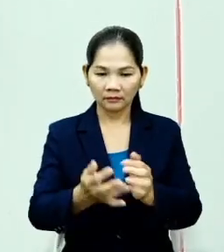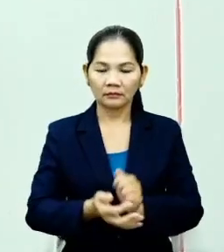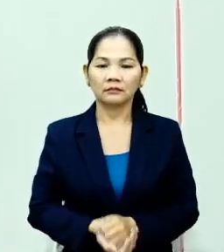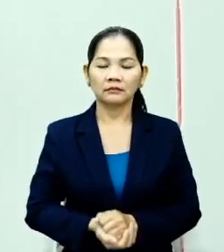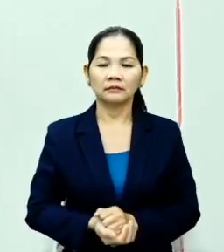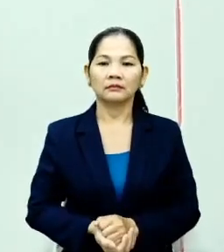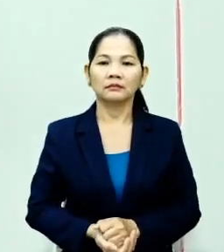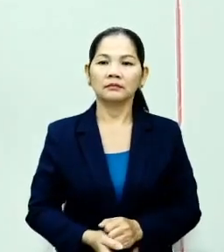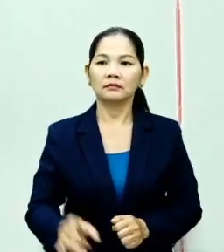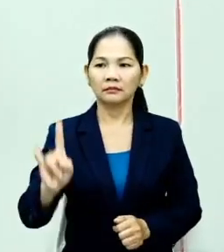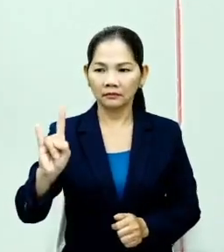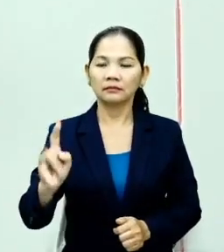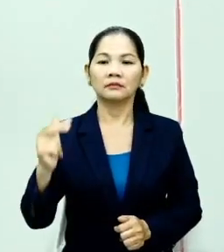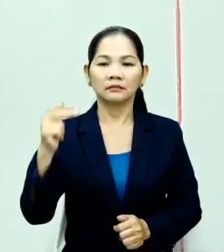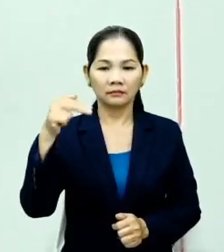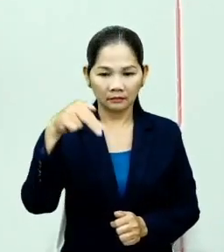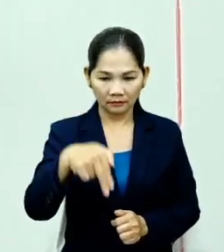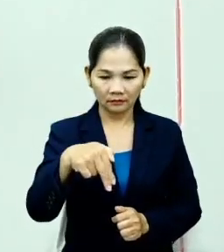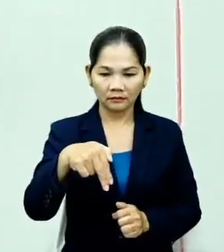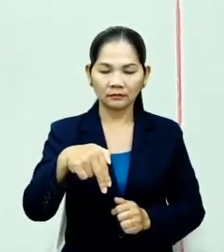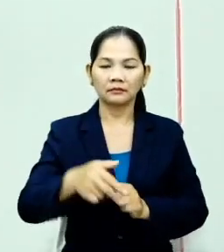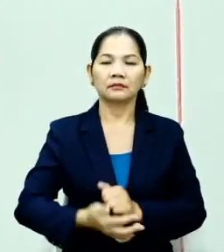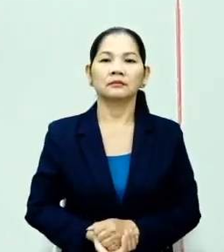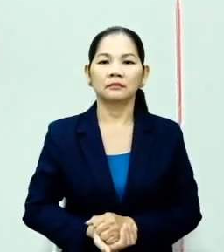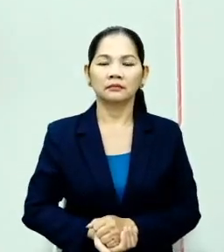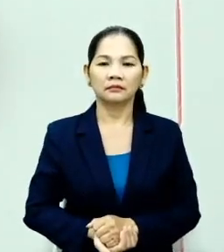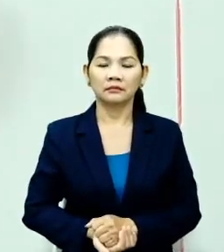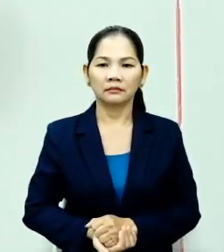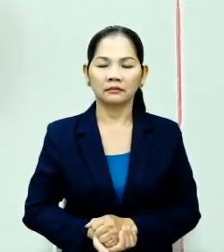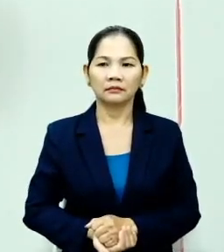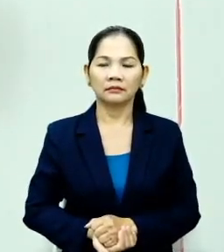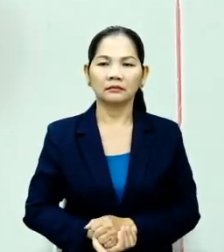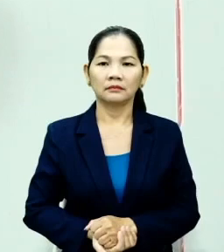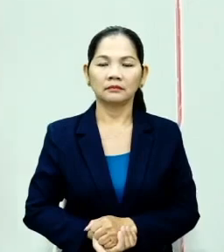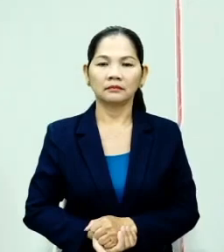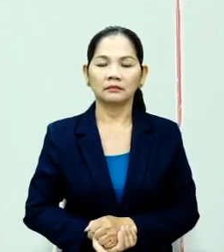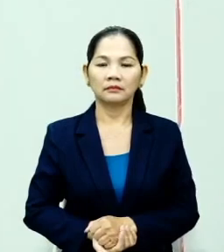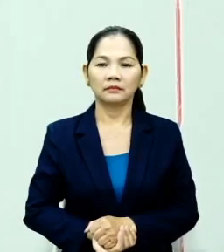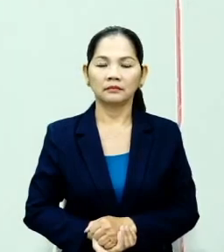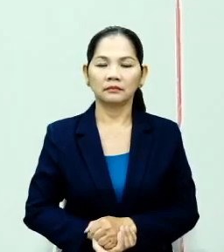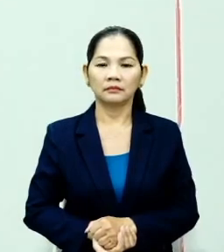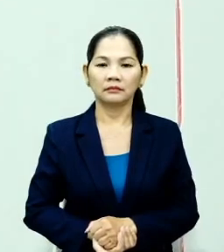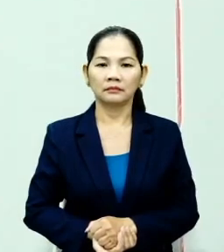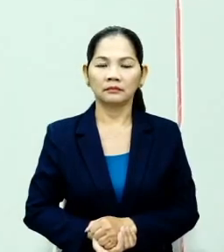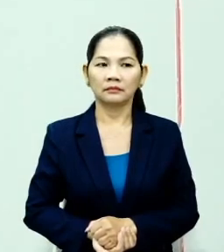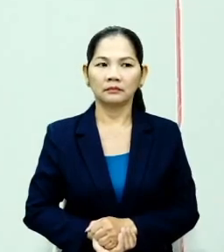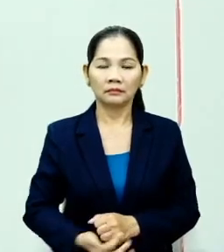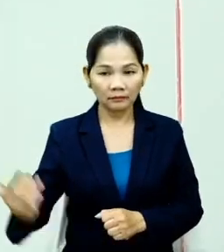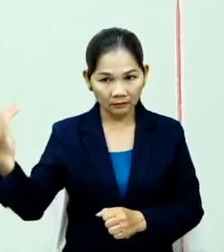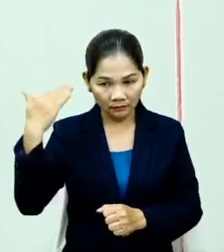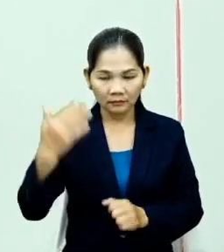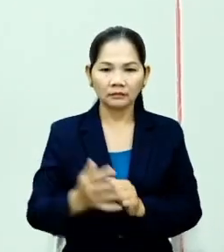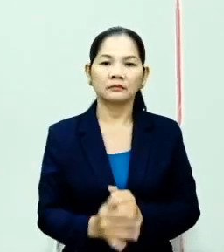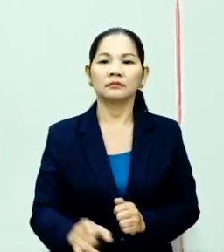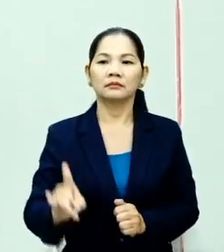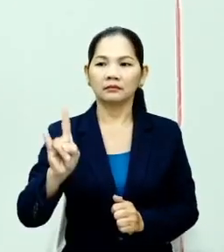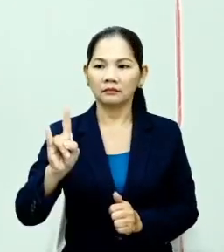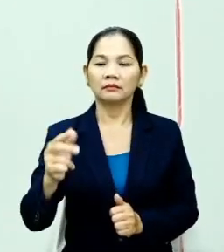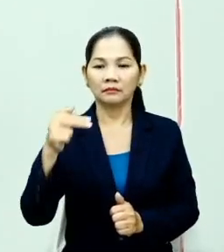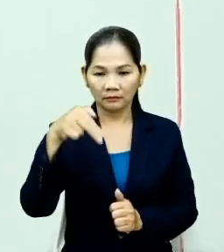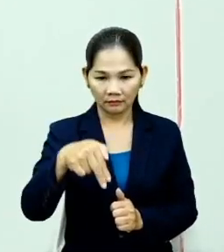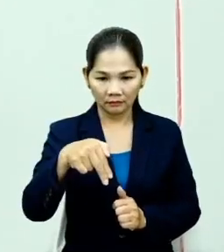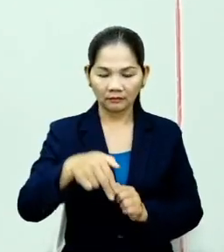cho mùi nhạc rố mô trường tố mật tổ chà cốt bắn lơ sâu để luôn ánh